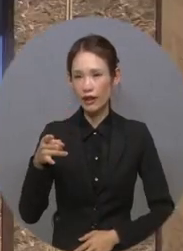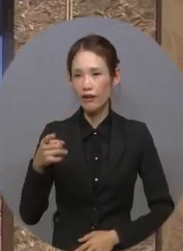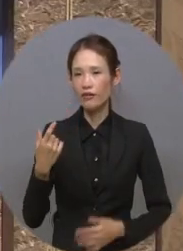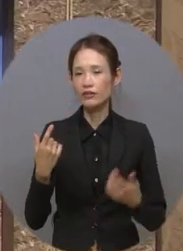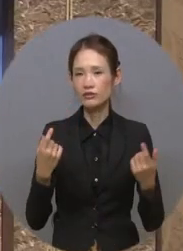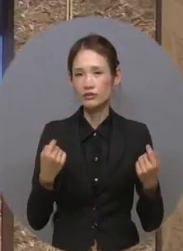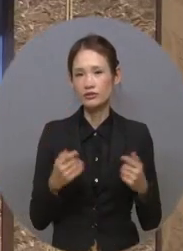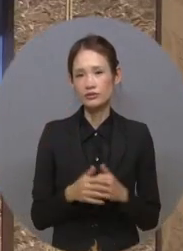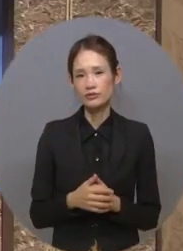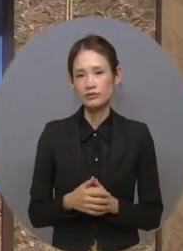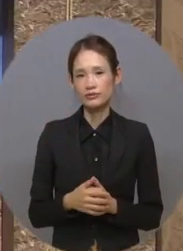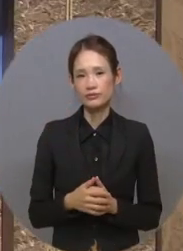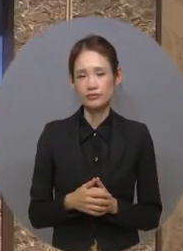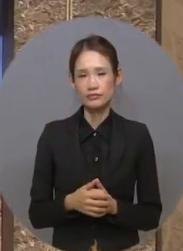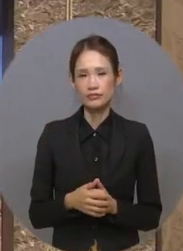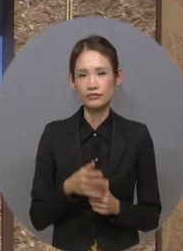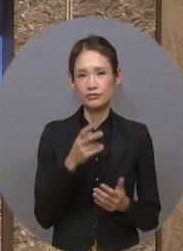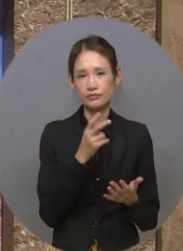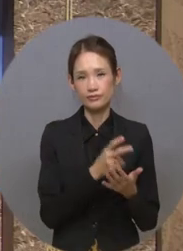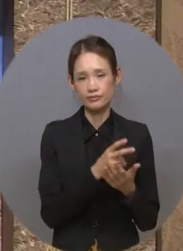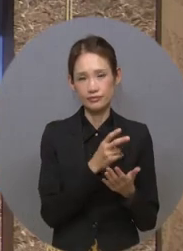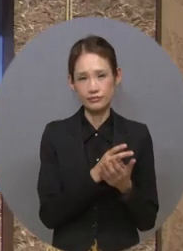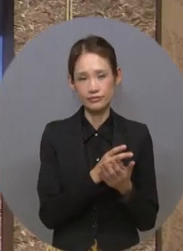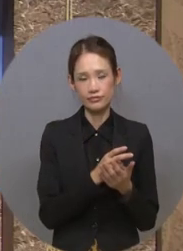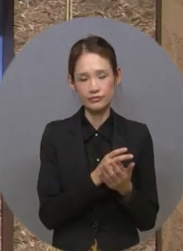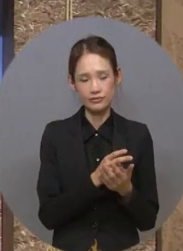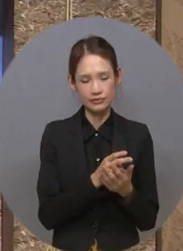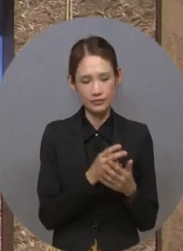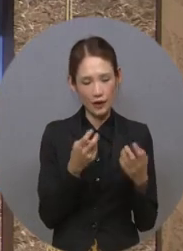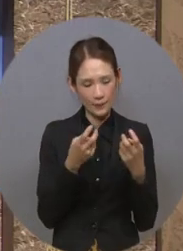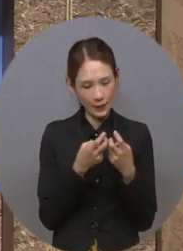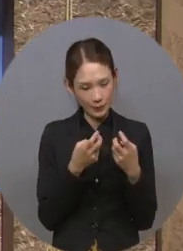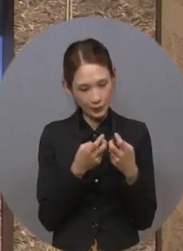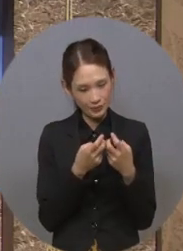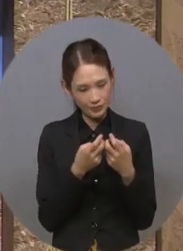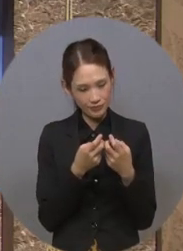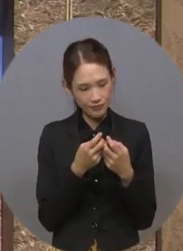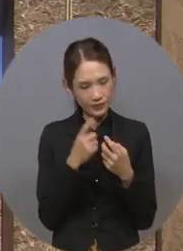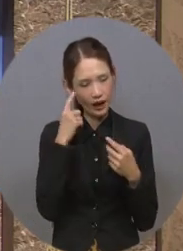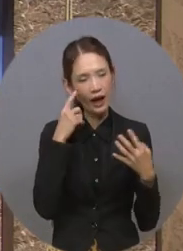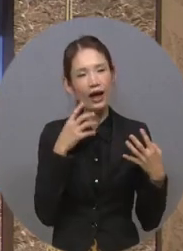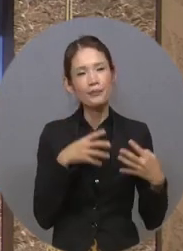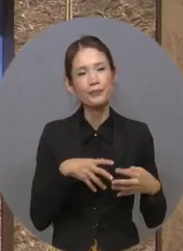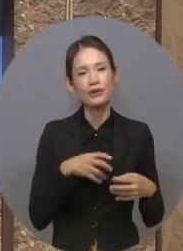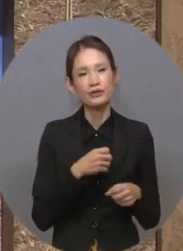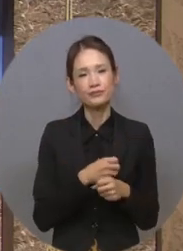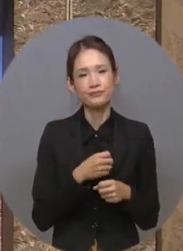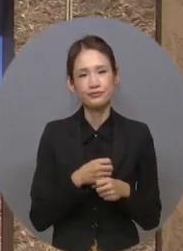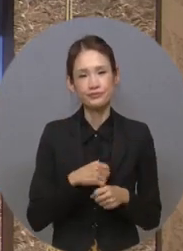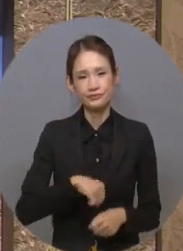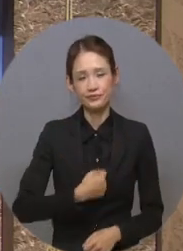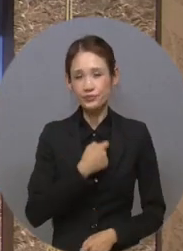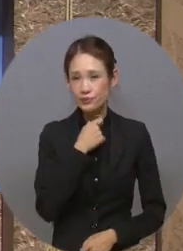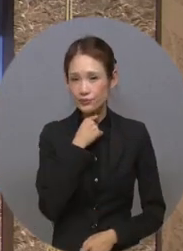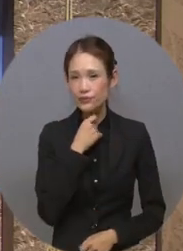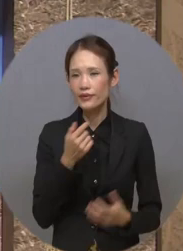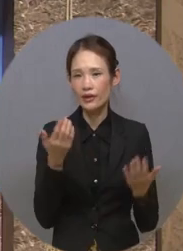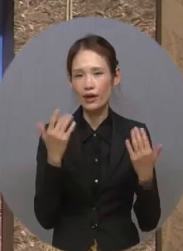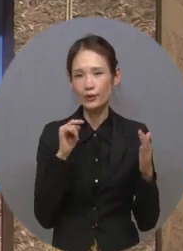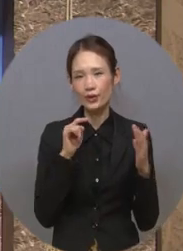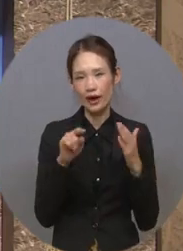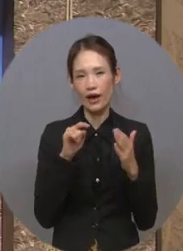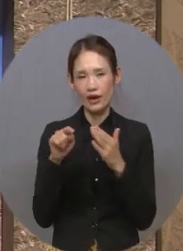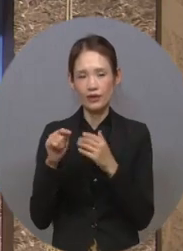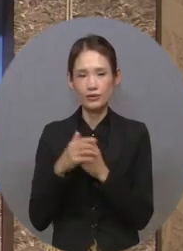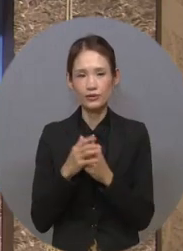그 법을 이용해서 네. 합법적으로 자기가 원하는 학교를 갈 수 있게끔 네.